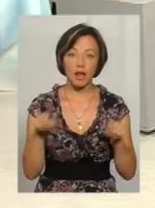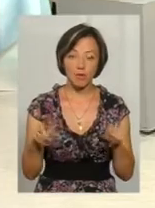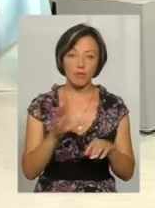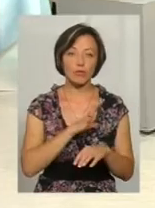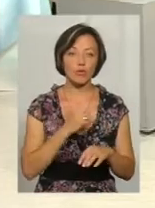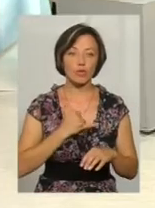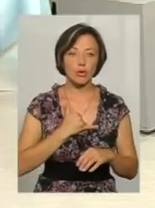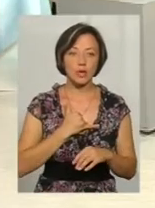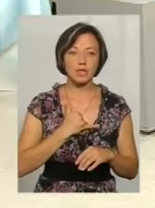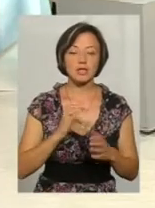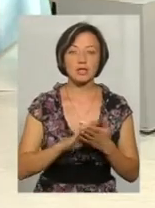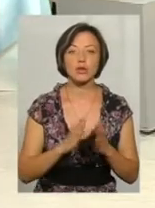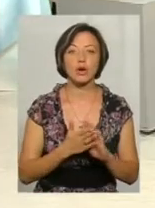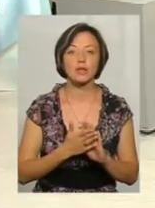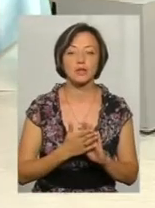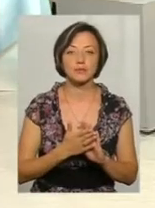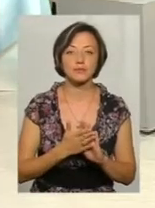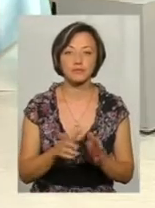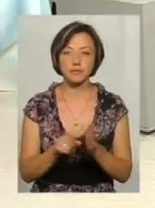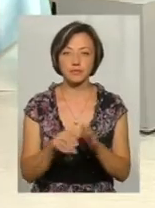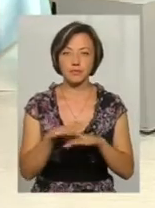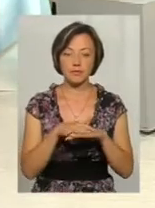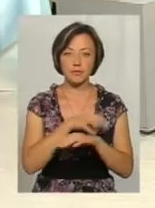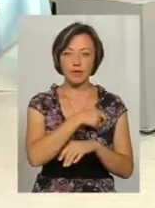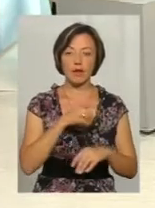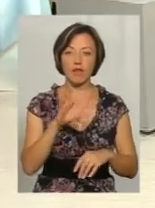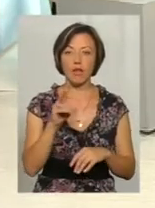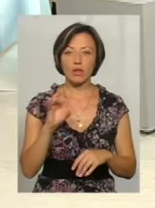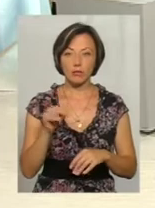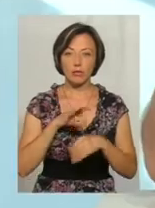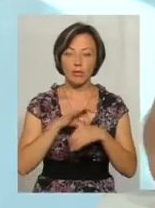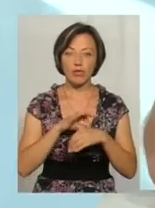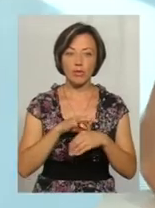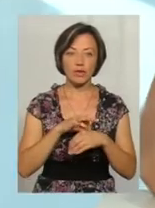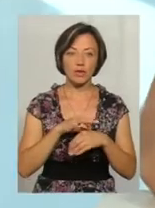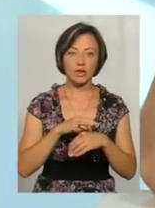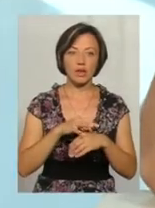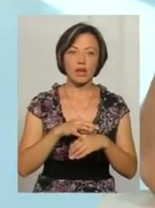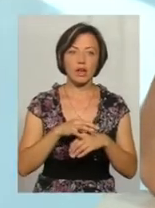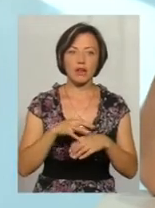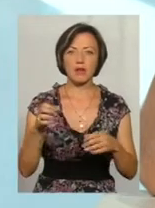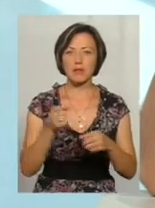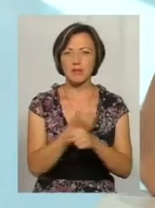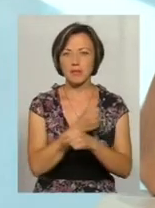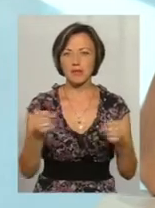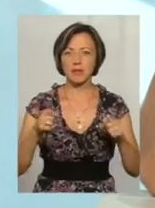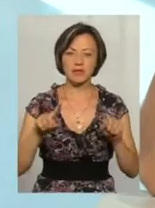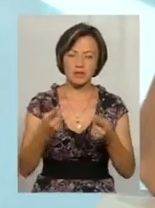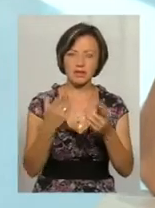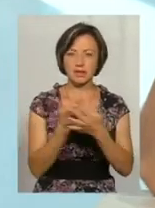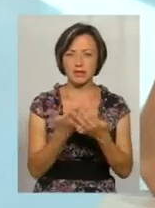в нас ситуація з народним депутатом Волочиську, де проводили маски-шоу, обшуки, там він бив когось